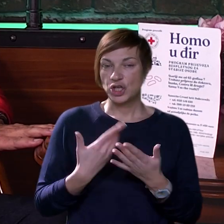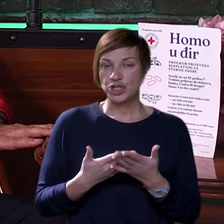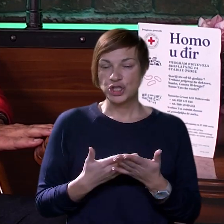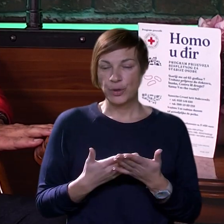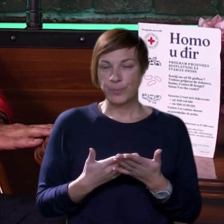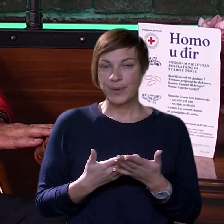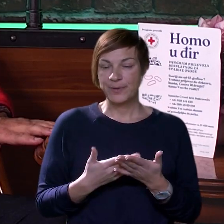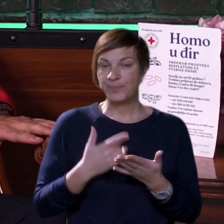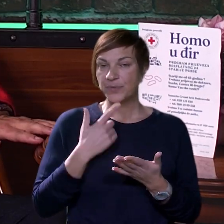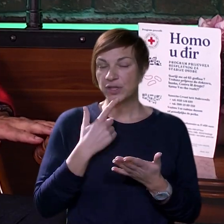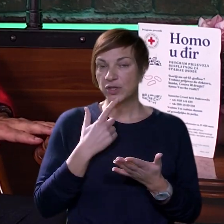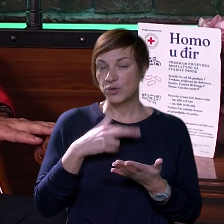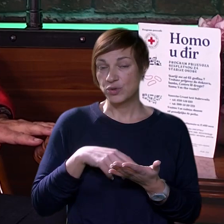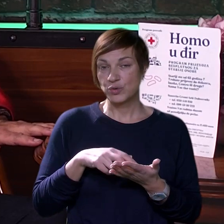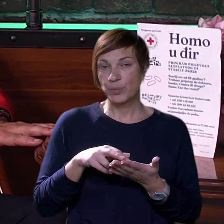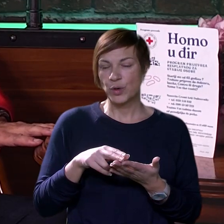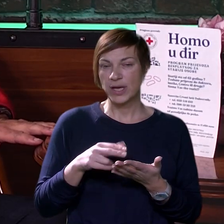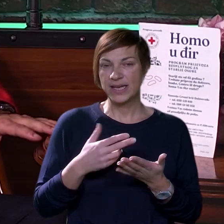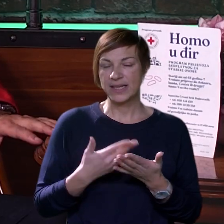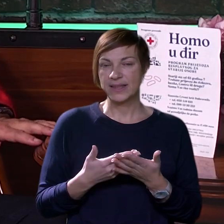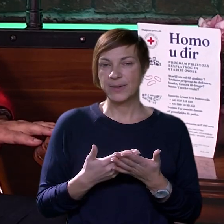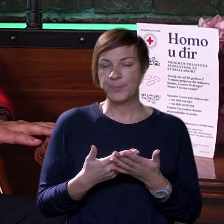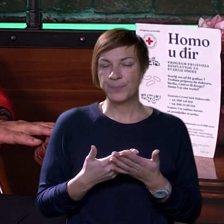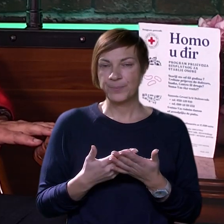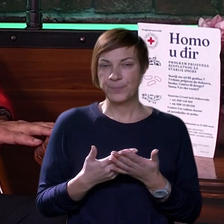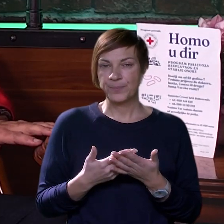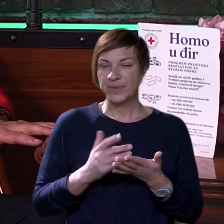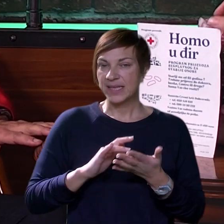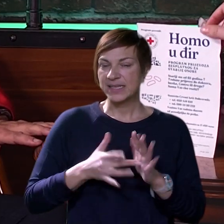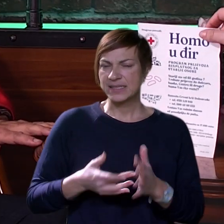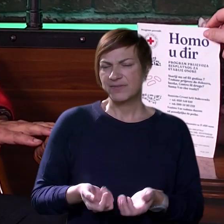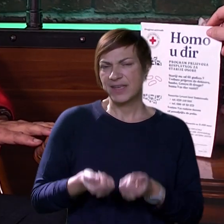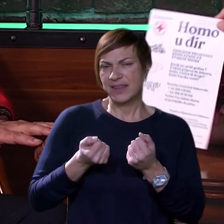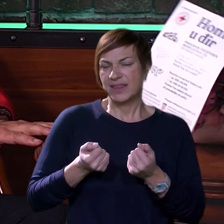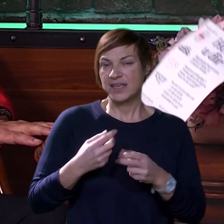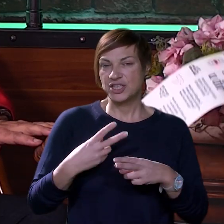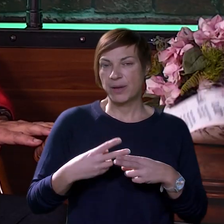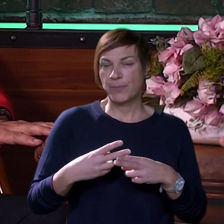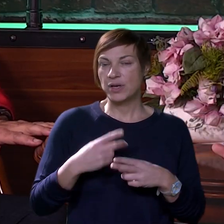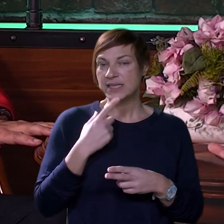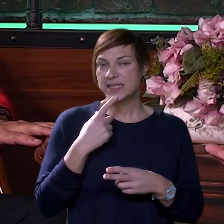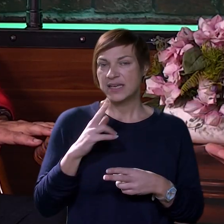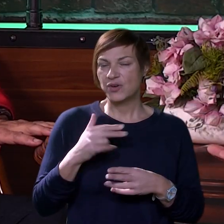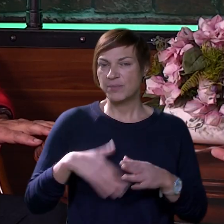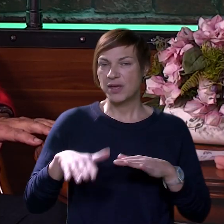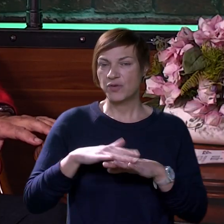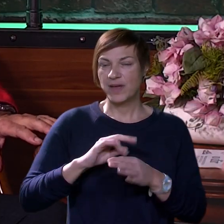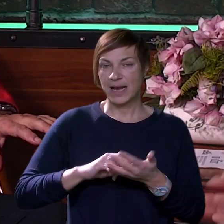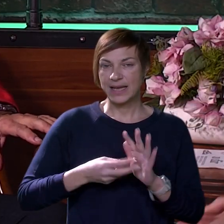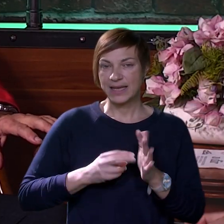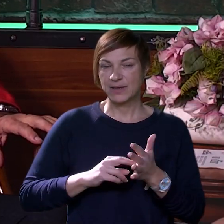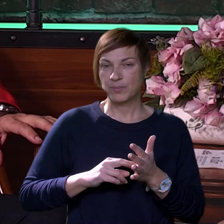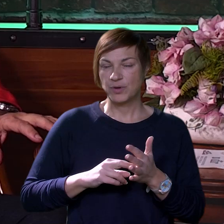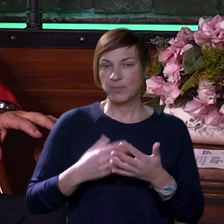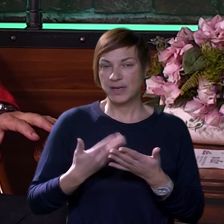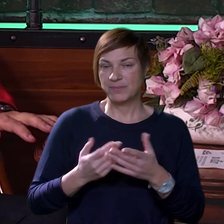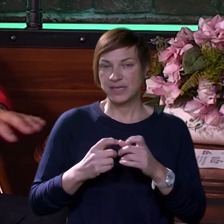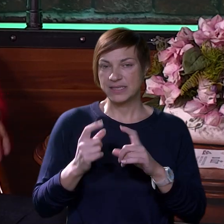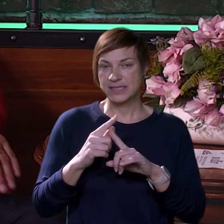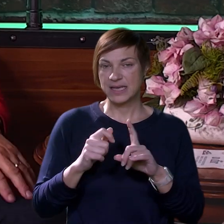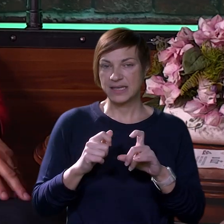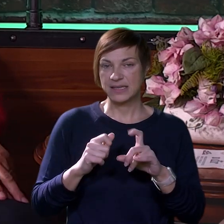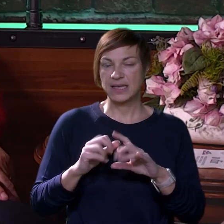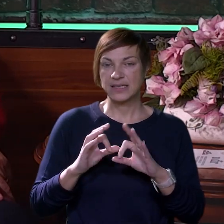tako, znači, koje su pokretne. Znači, u svakom slučaju, sve teže bolesnike i sve one koji imaju velikih problema, a za njih je